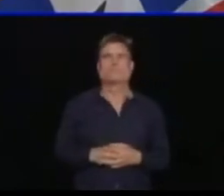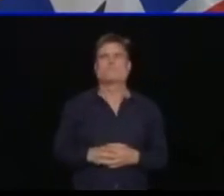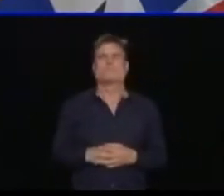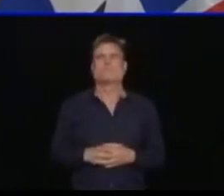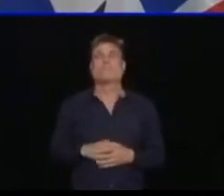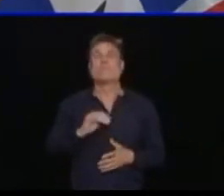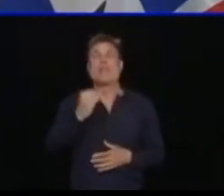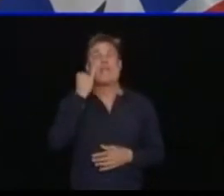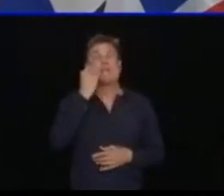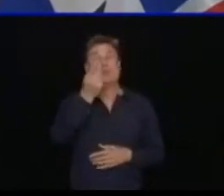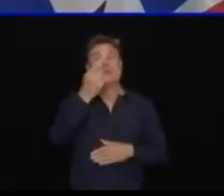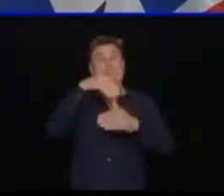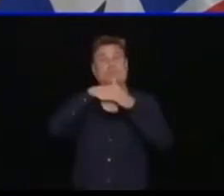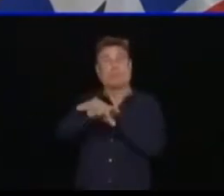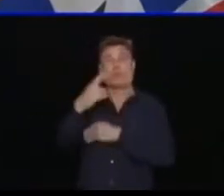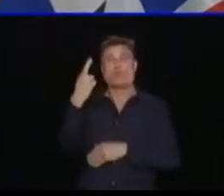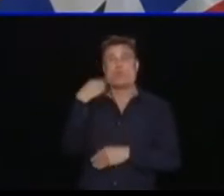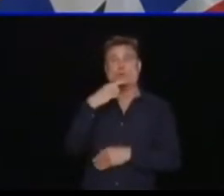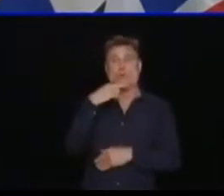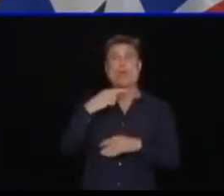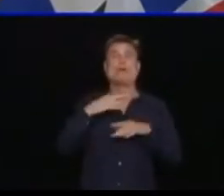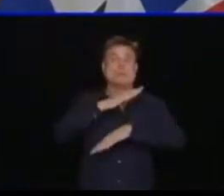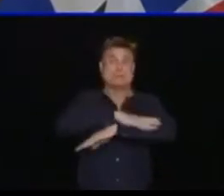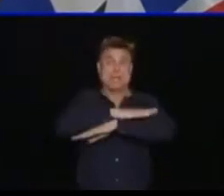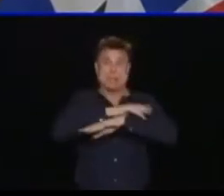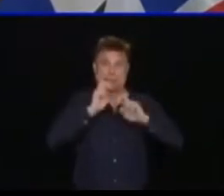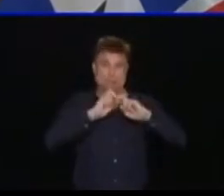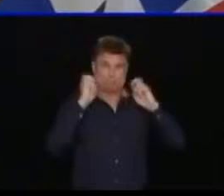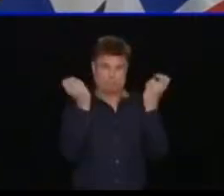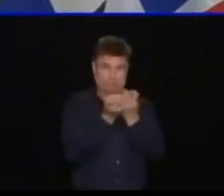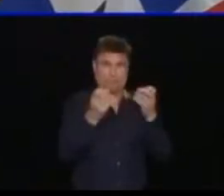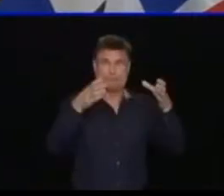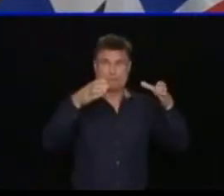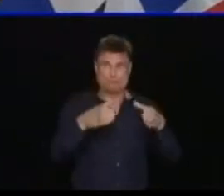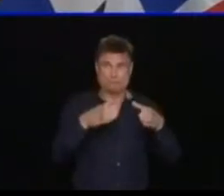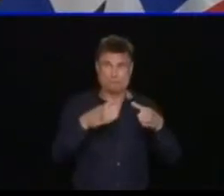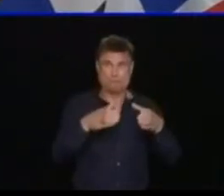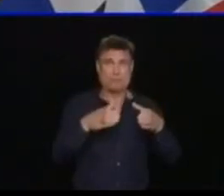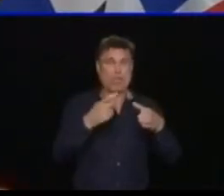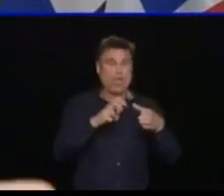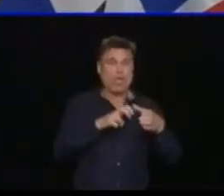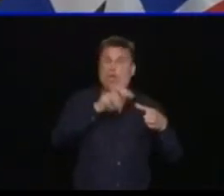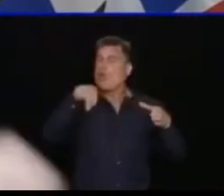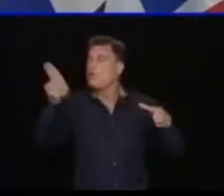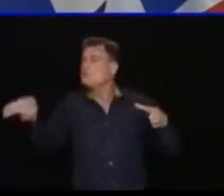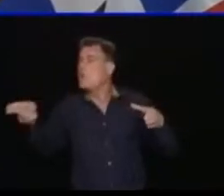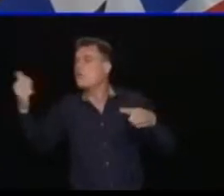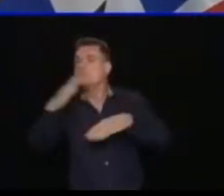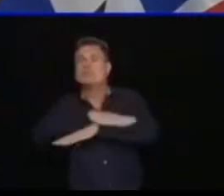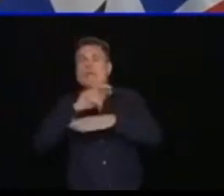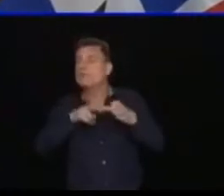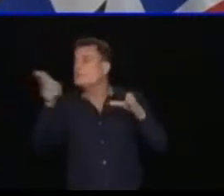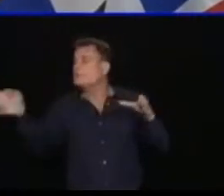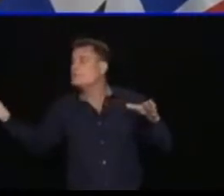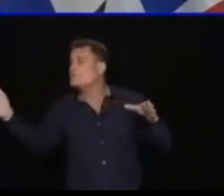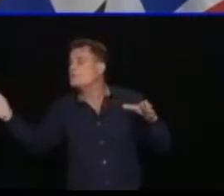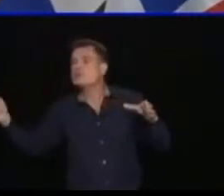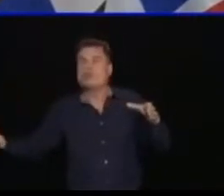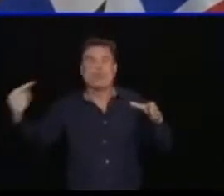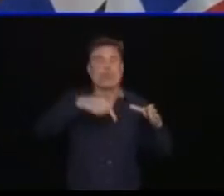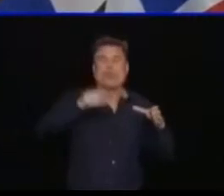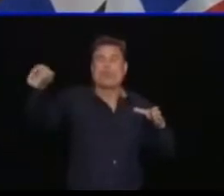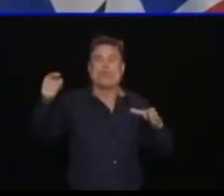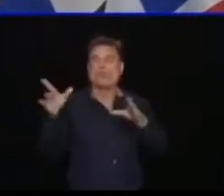不舒服 If you're hosting a 或者 small 生病， gathering, 始终的待在家里 small gathering,。 如果你考 remember 虑到人员拒 to 绝的 keep 话 those， 那么 gatherings 人员越 small, 少越 know 好。 people who are